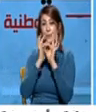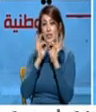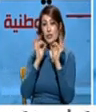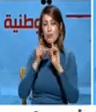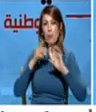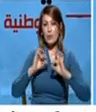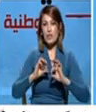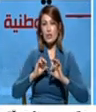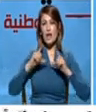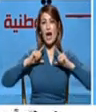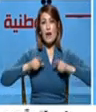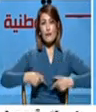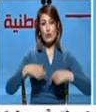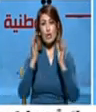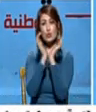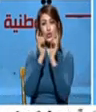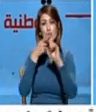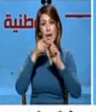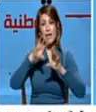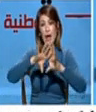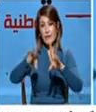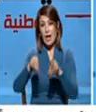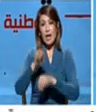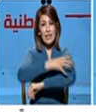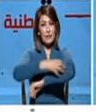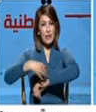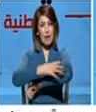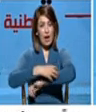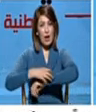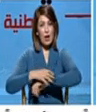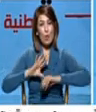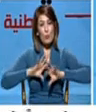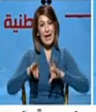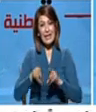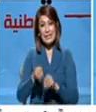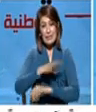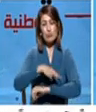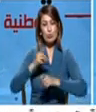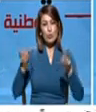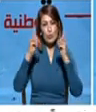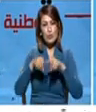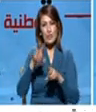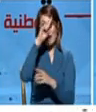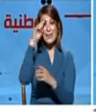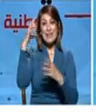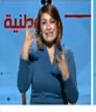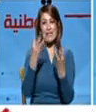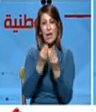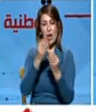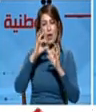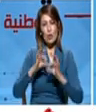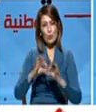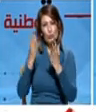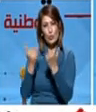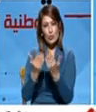لدى وزاره الاجتماعيه سواء كان في العائلات المعوزه او العائلات محدوده الدخل ان شاء الله هجوما ال ال